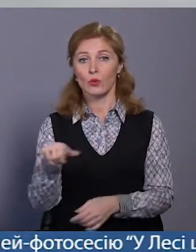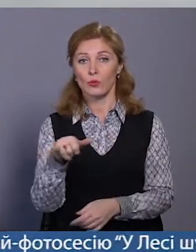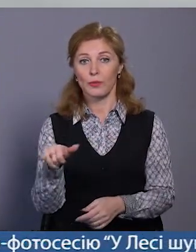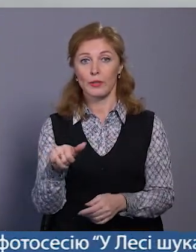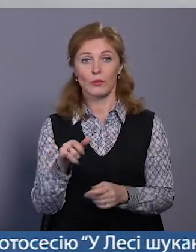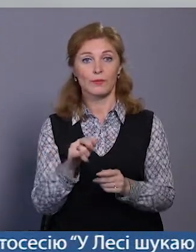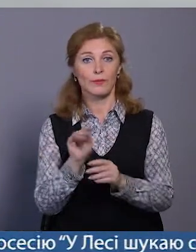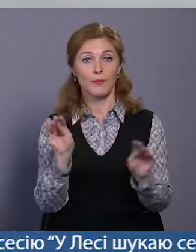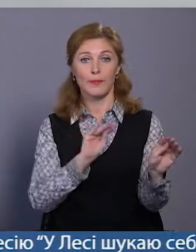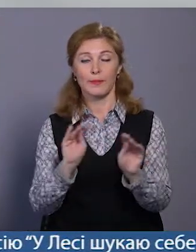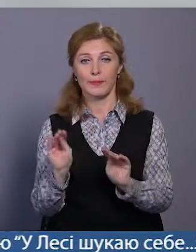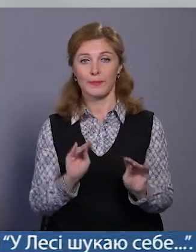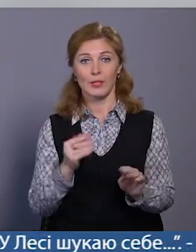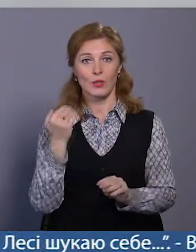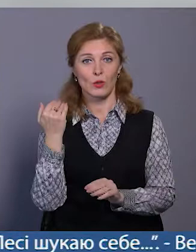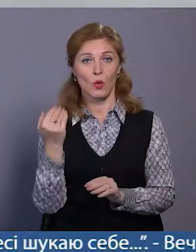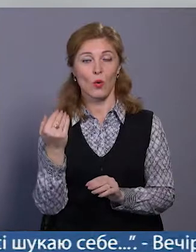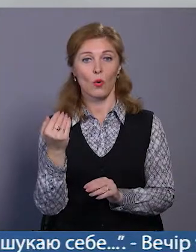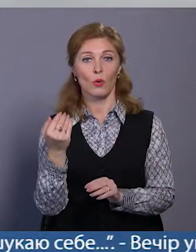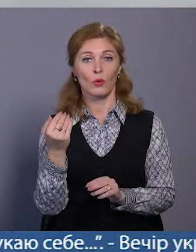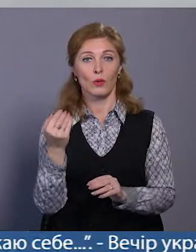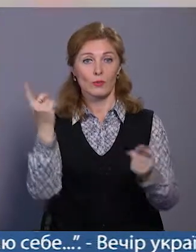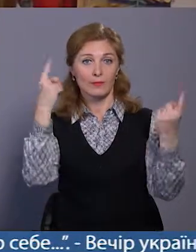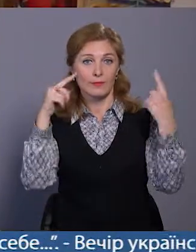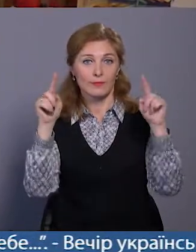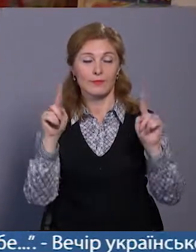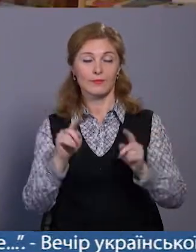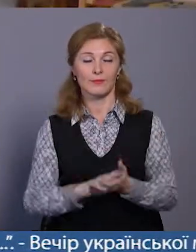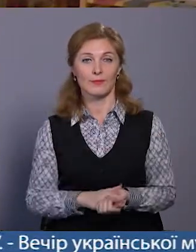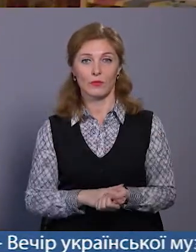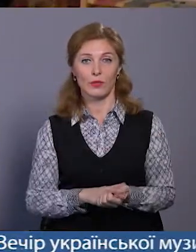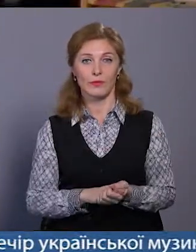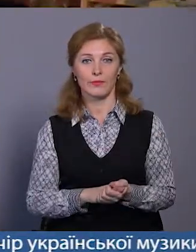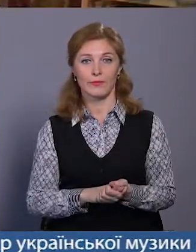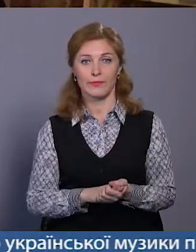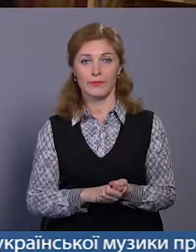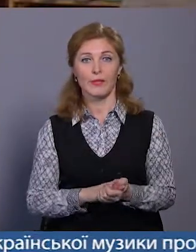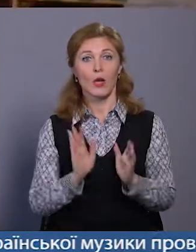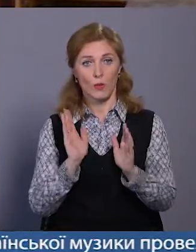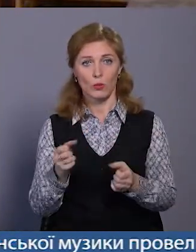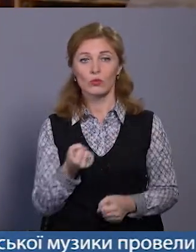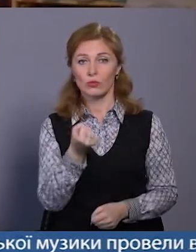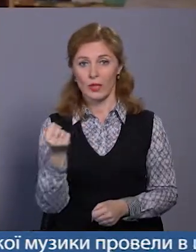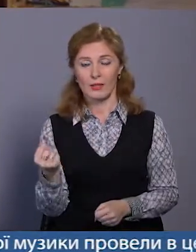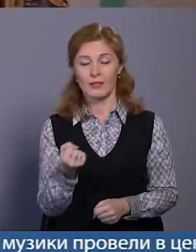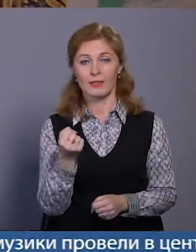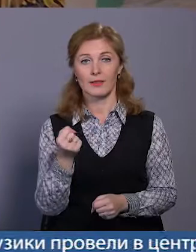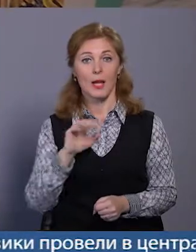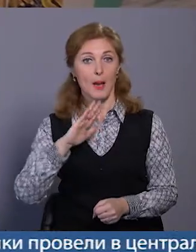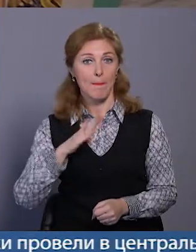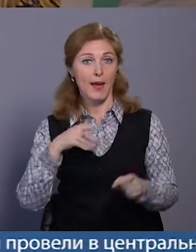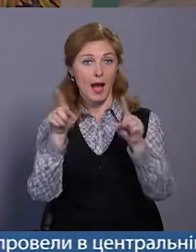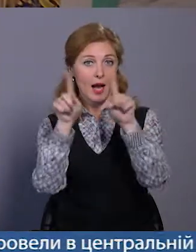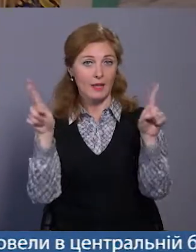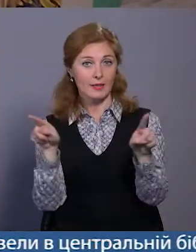колекції прикрасили круки із його трьох за парканом. Ну, будемо носити. Мою вже картинку, да,